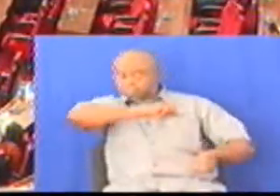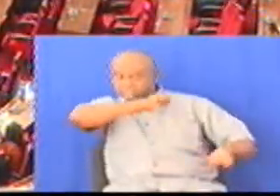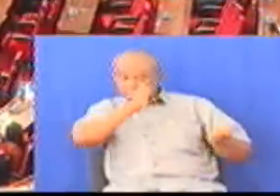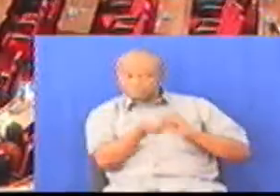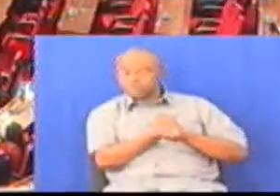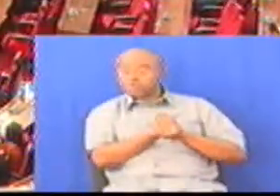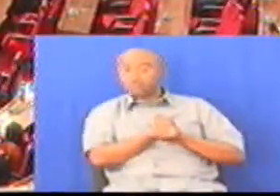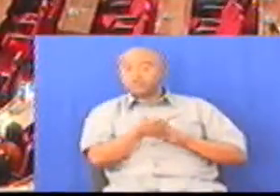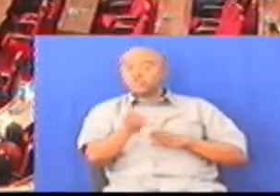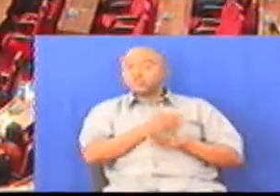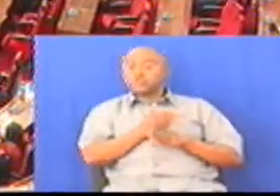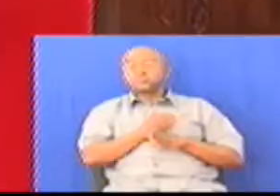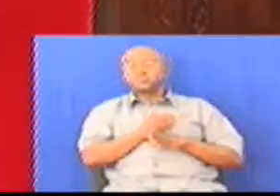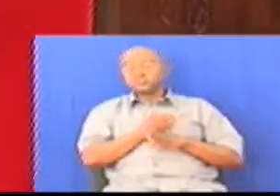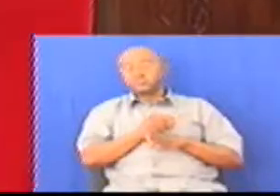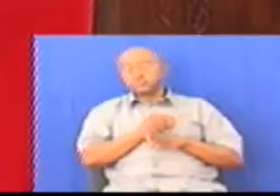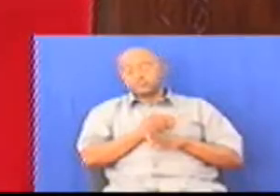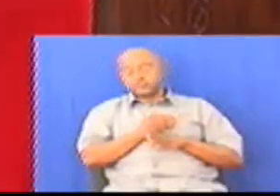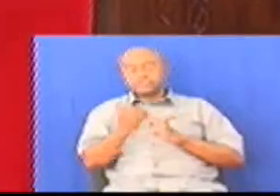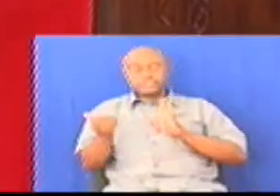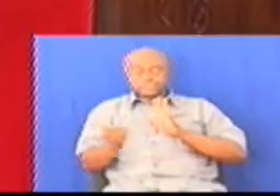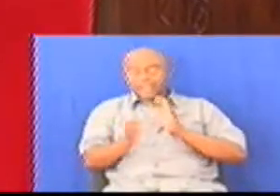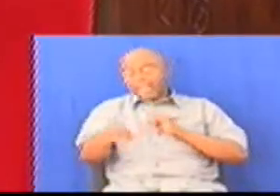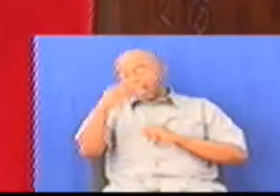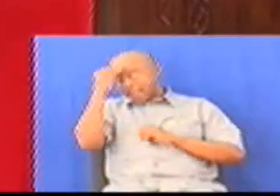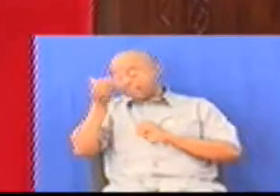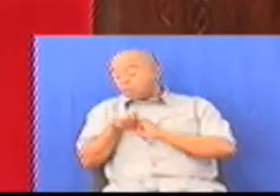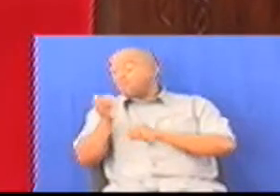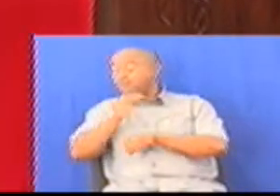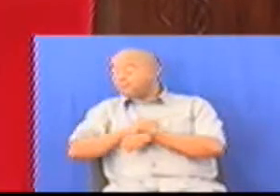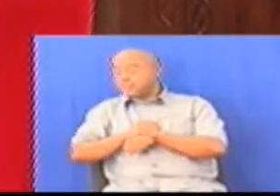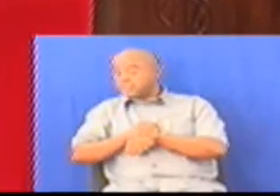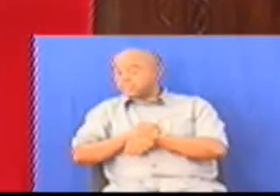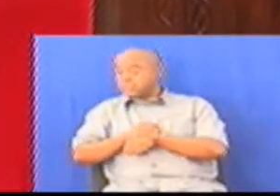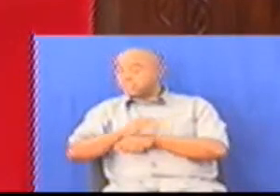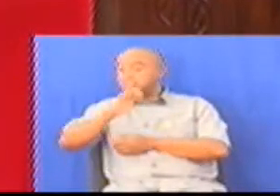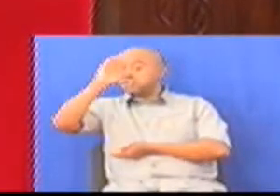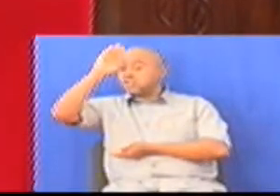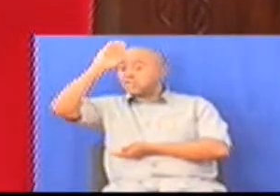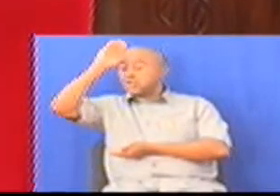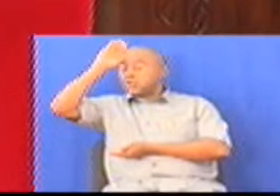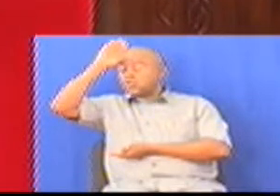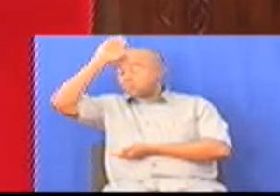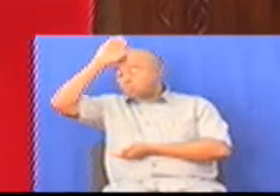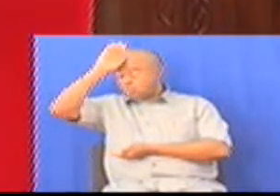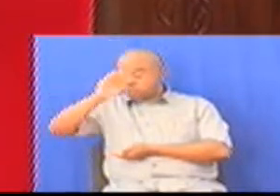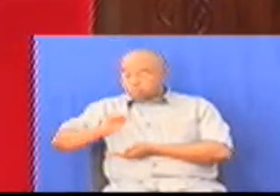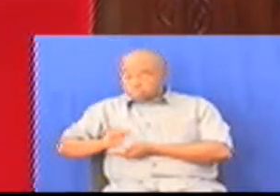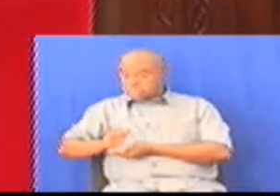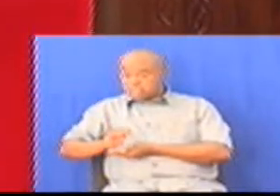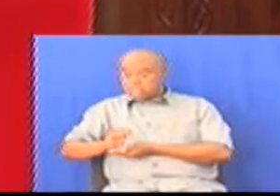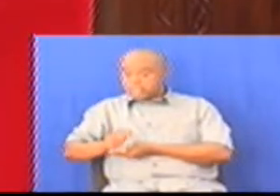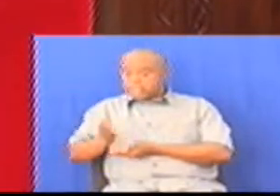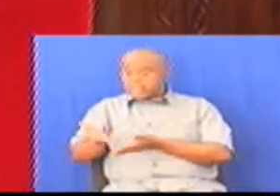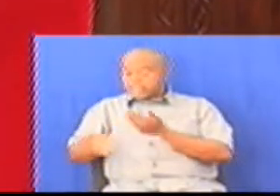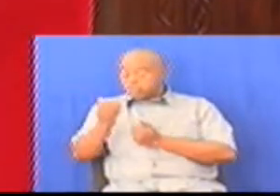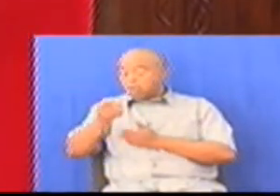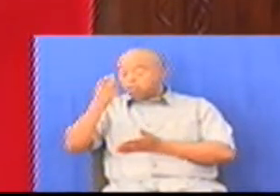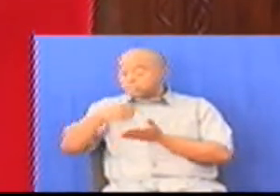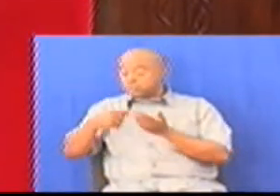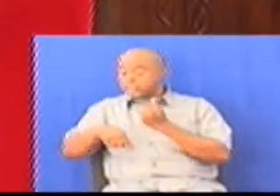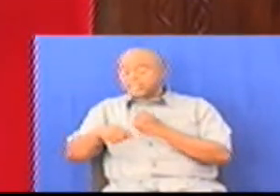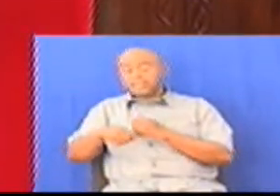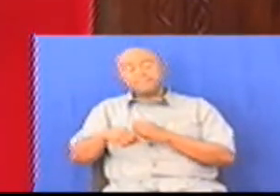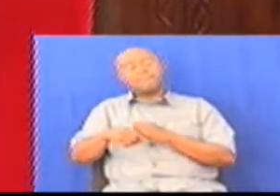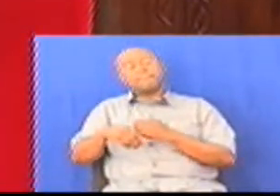ya mafunzo na ufundi stadi ili kupunguza kiwango cha tozo kwa ajili ya maendeleo ya ufundi